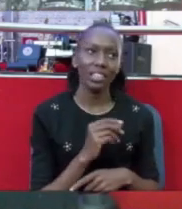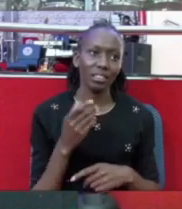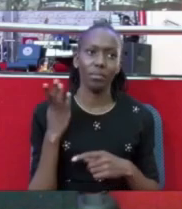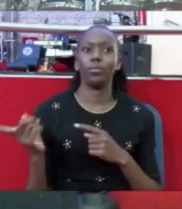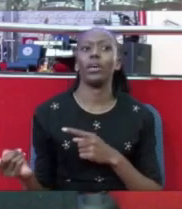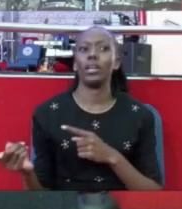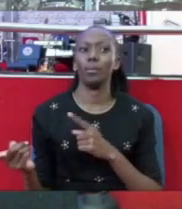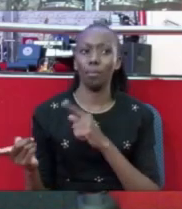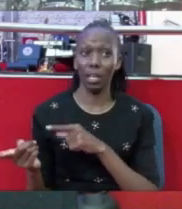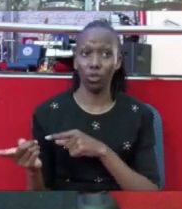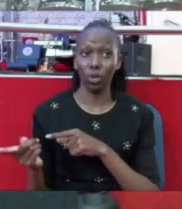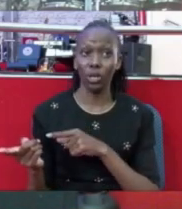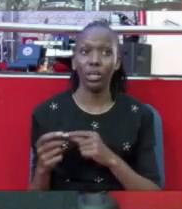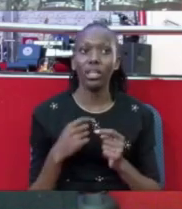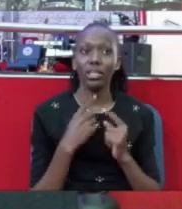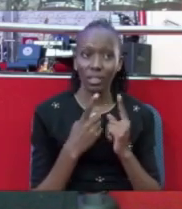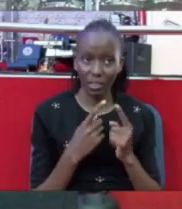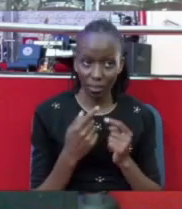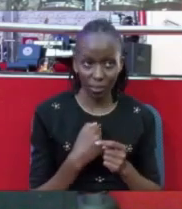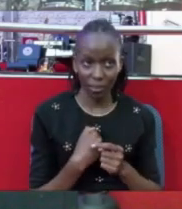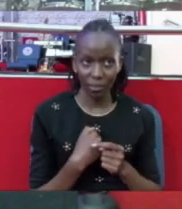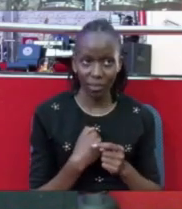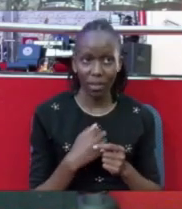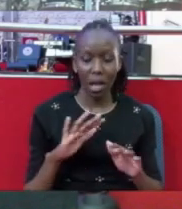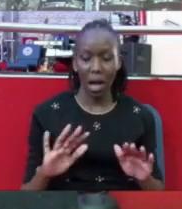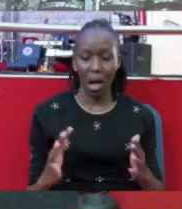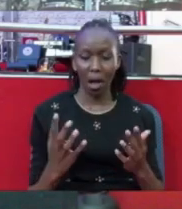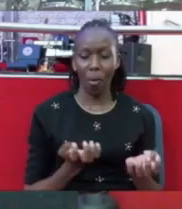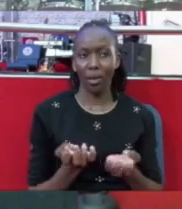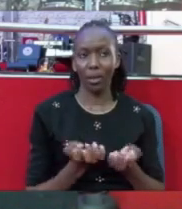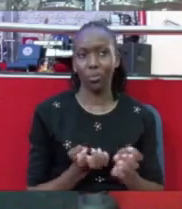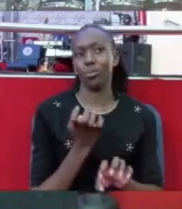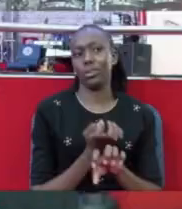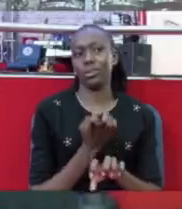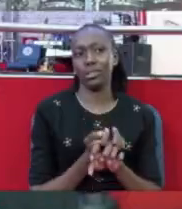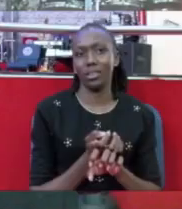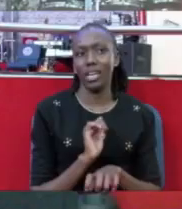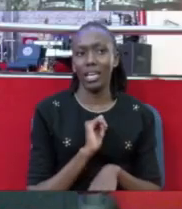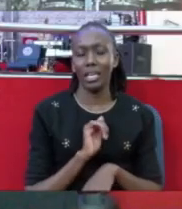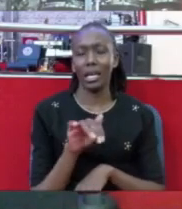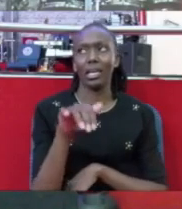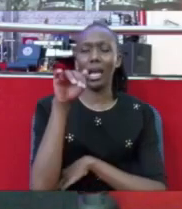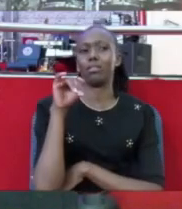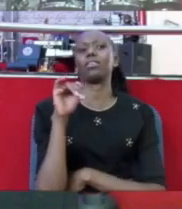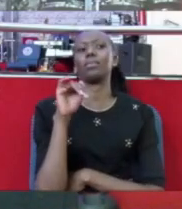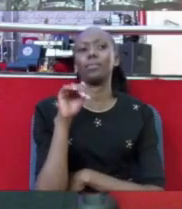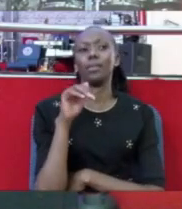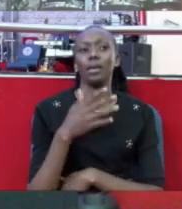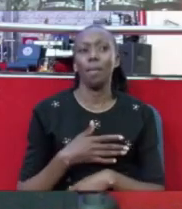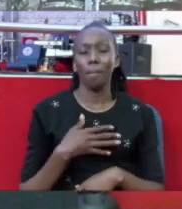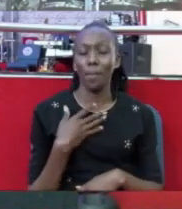economy is. Na alikuwa ananiambia jinsi uchumi ni mgumu. And I asked him, let us be serious, my brother.